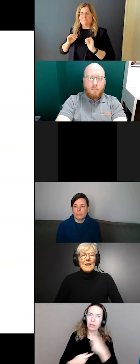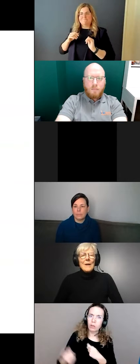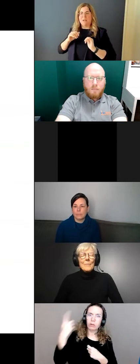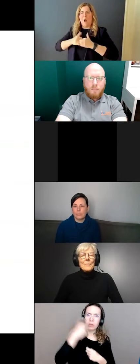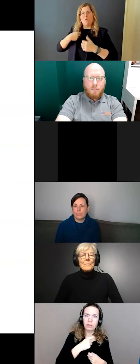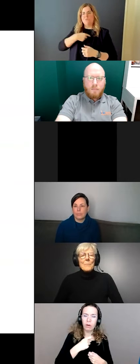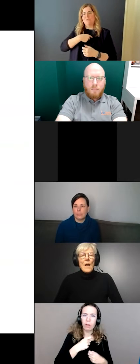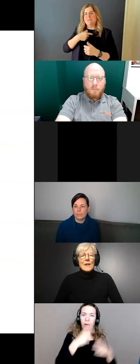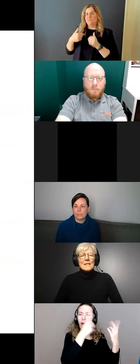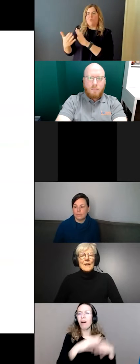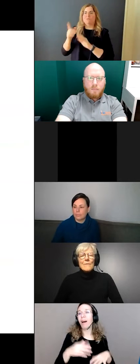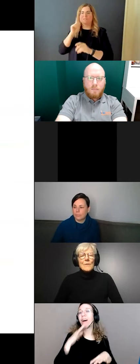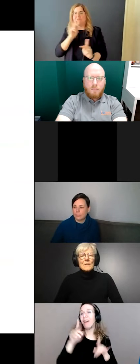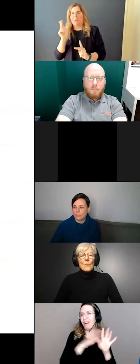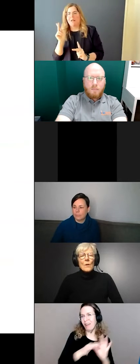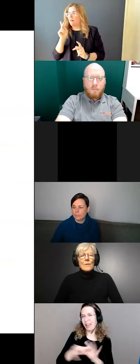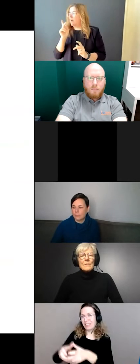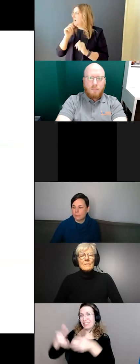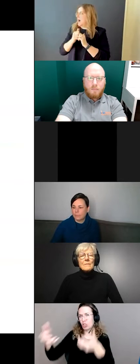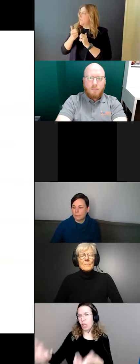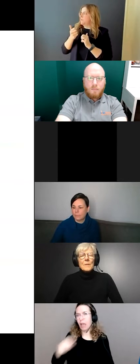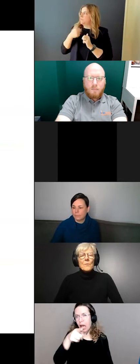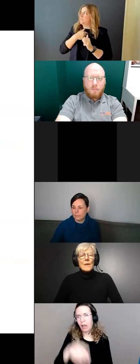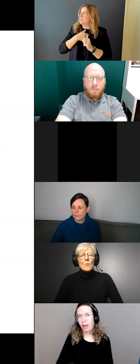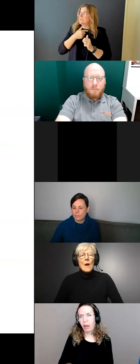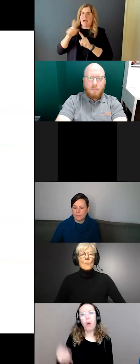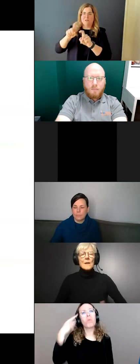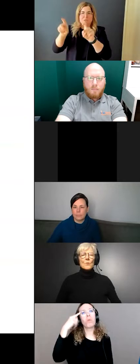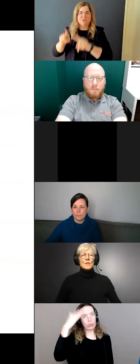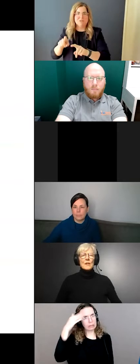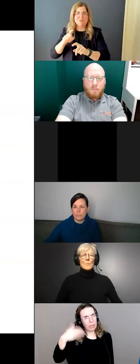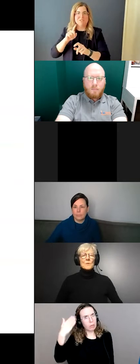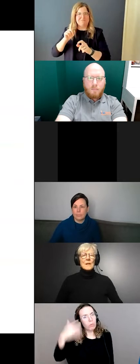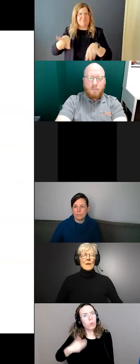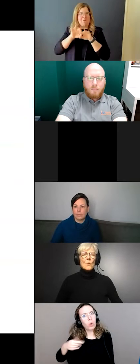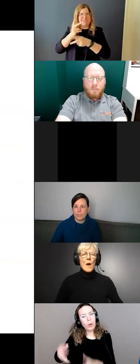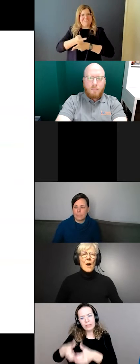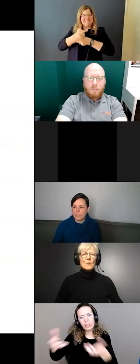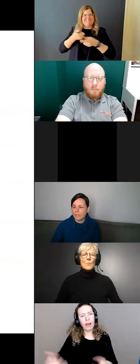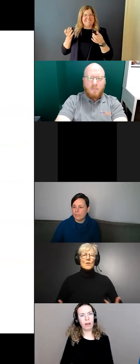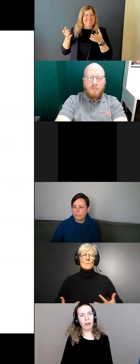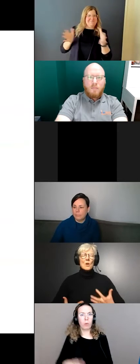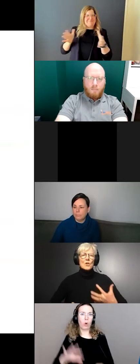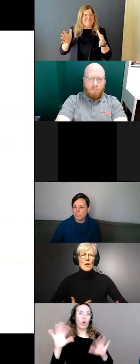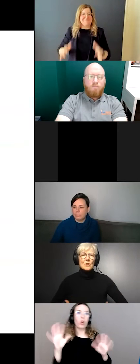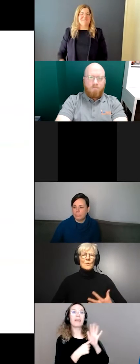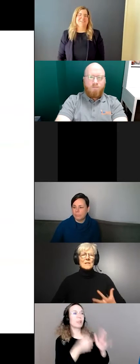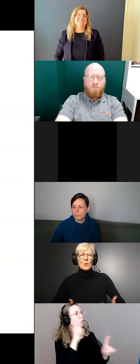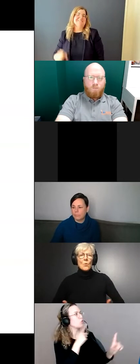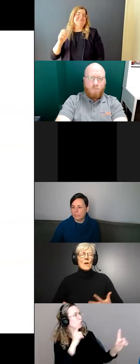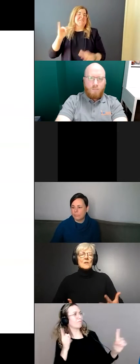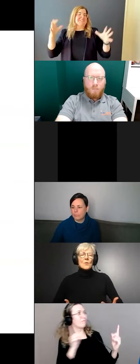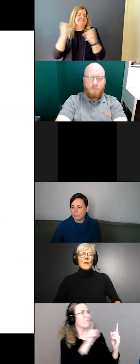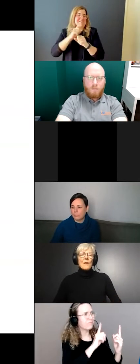mais quand on retourne à l'analogie du dictionnaire, par exemple, les gens ont une idée de à quoi ça sert. Hein. Les gens pensent, bon,